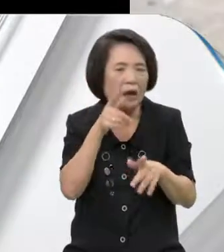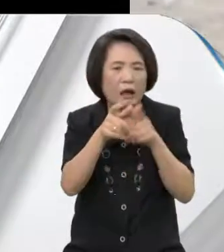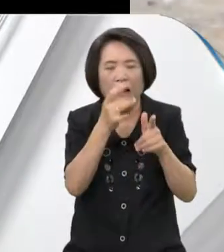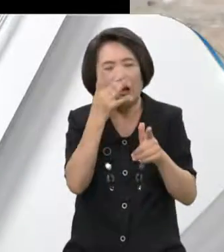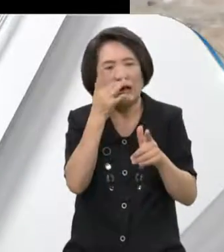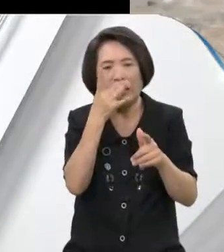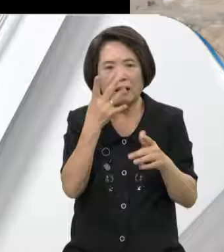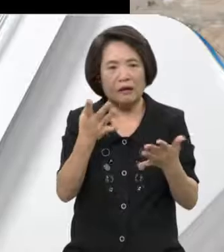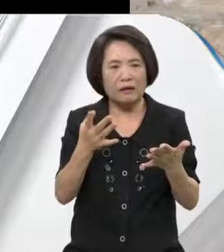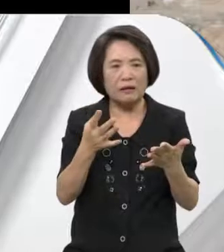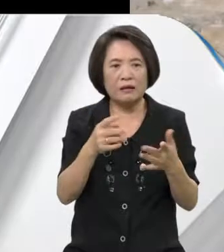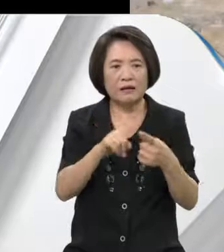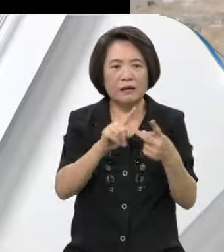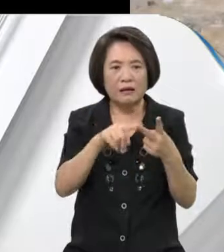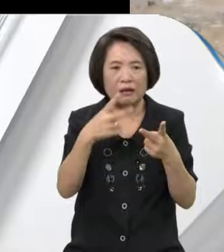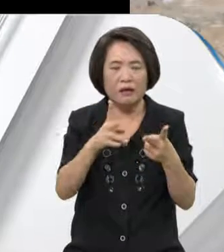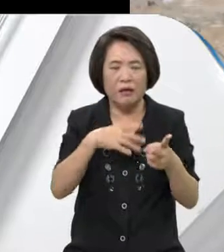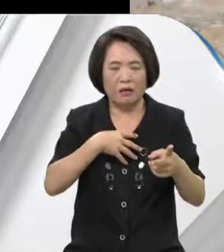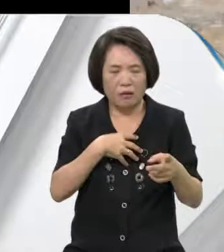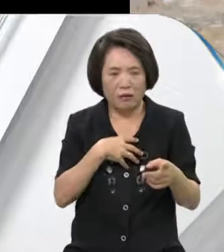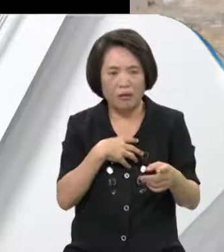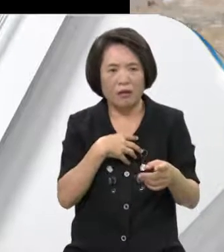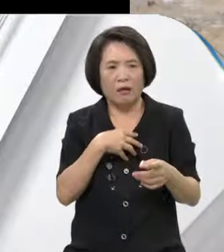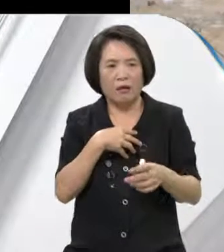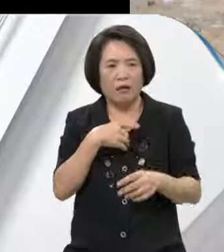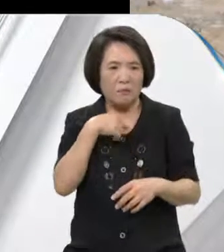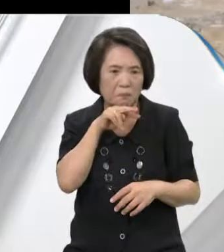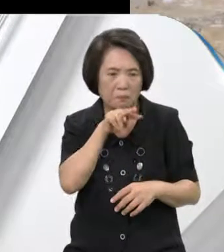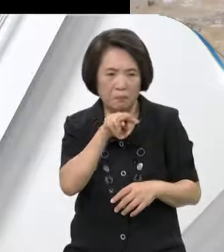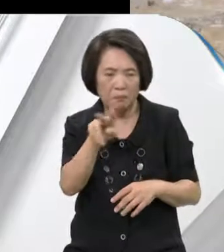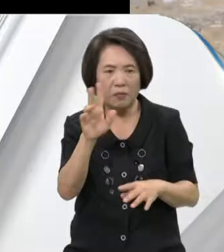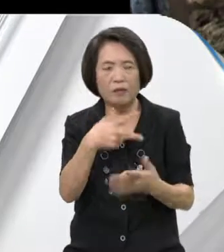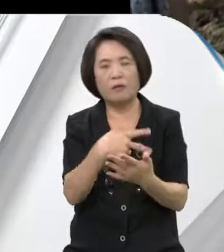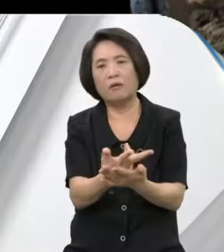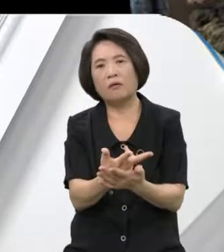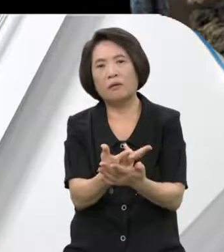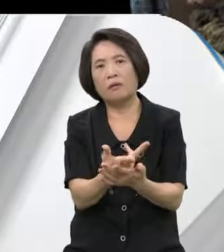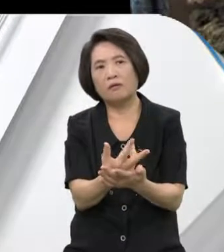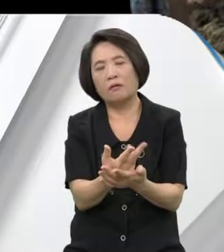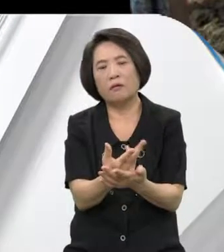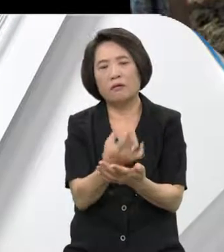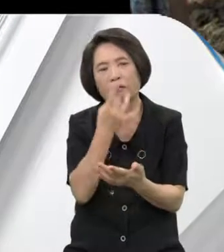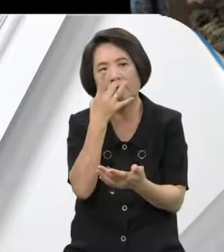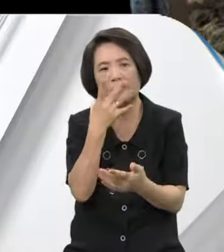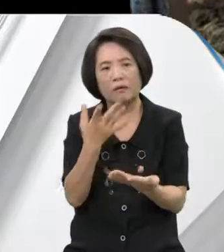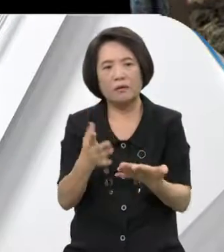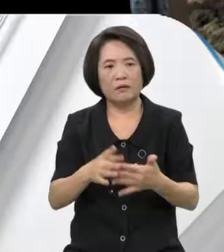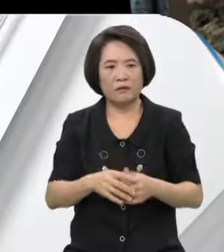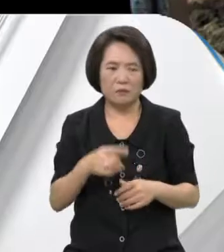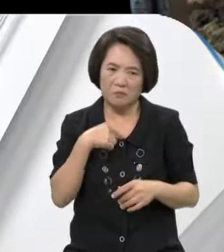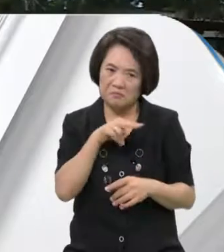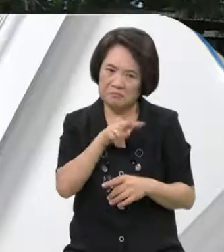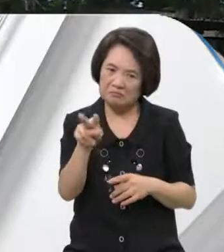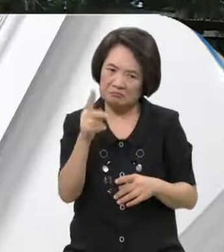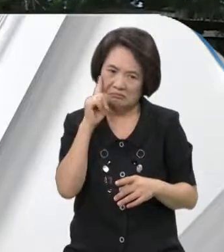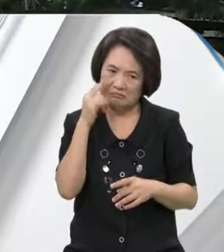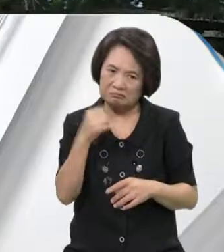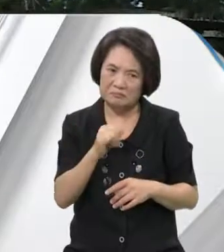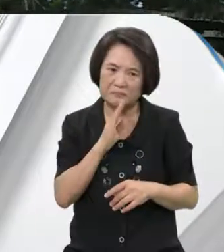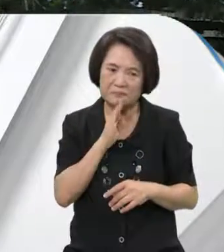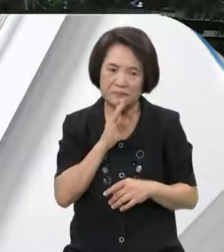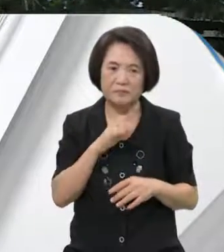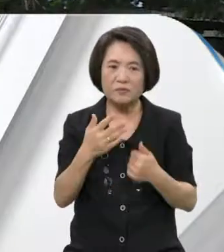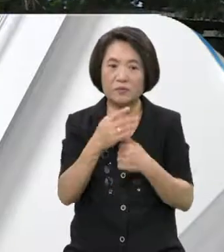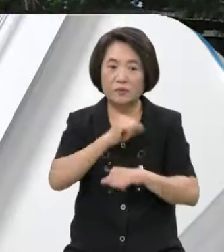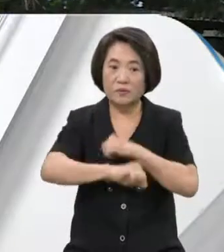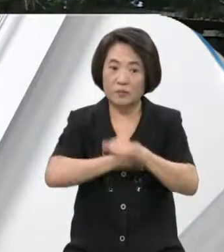出来了。那有的还很喘，那有的这个也就是一动也不动，情况很不好。 对通报团